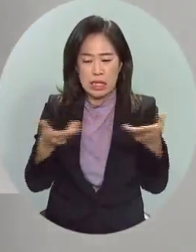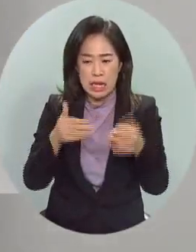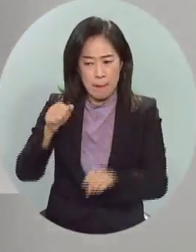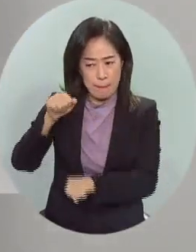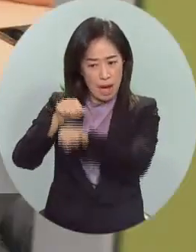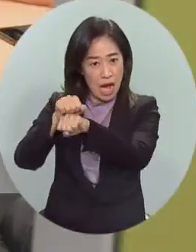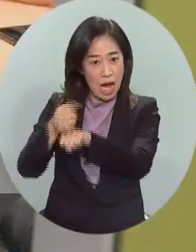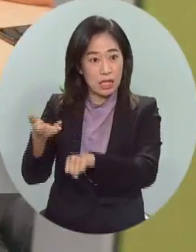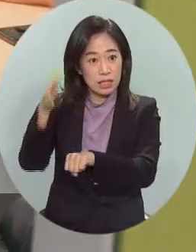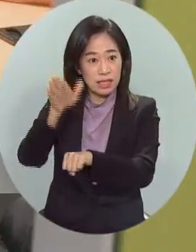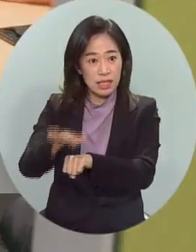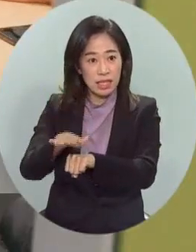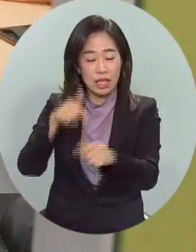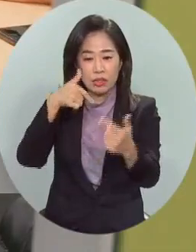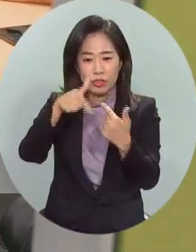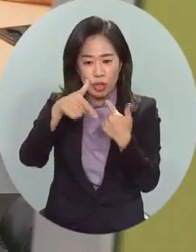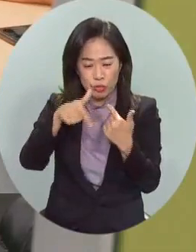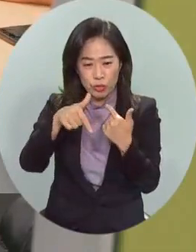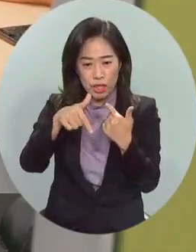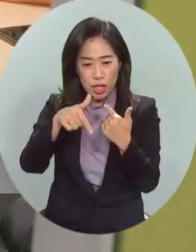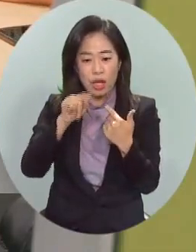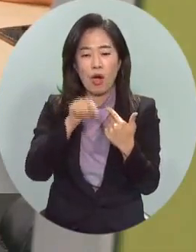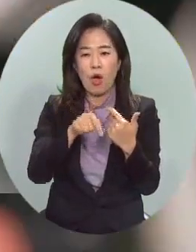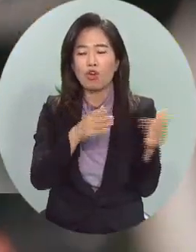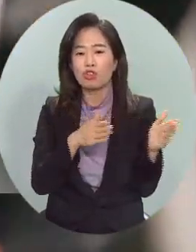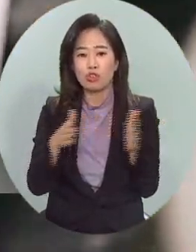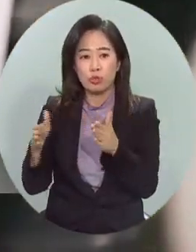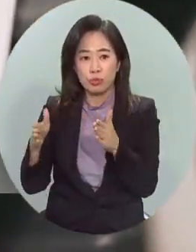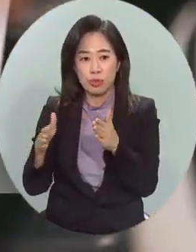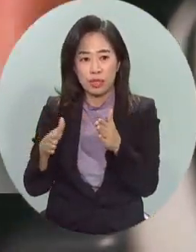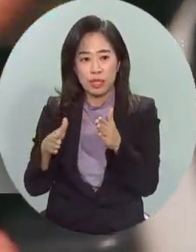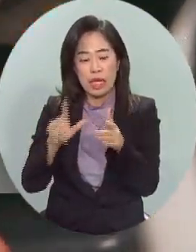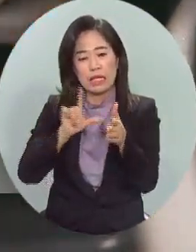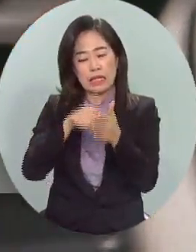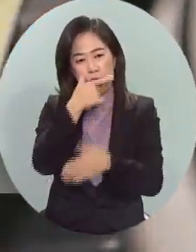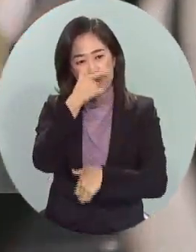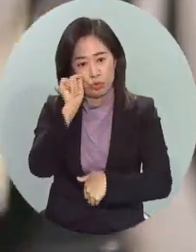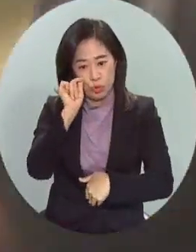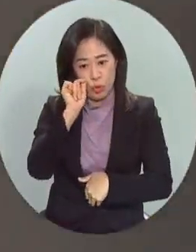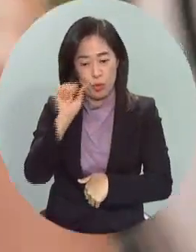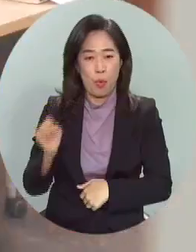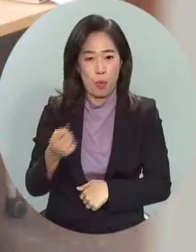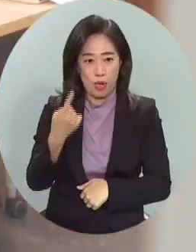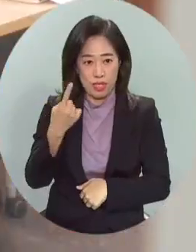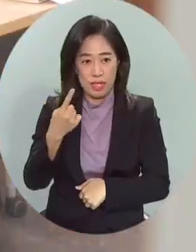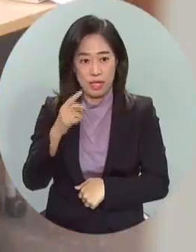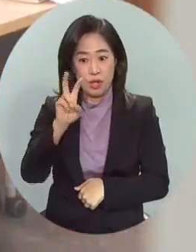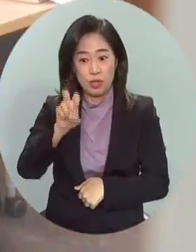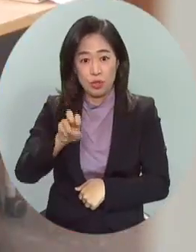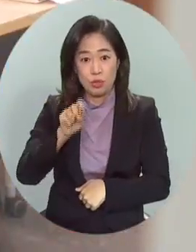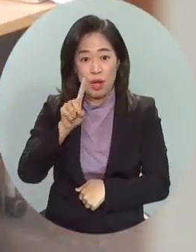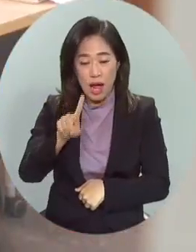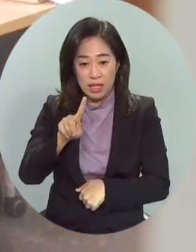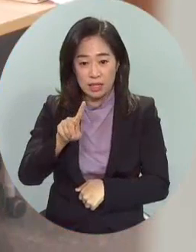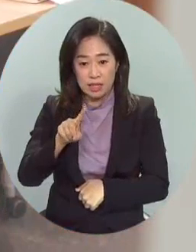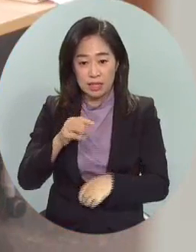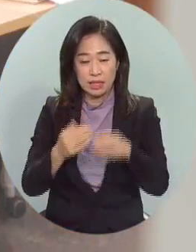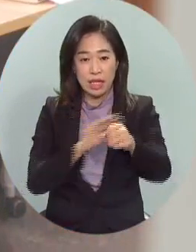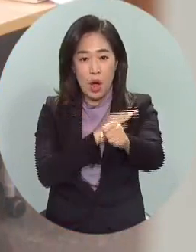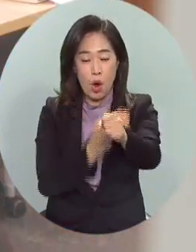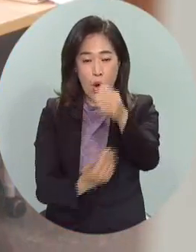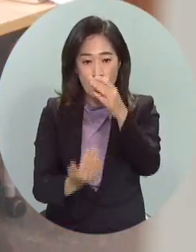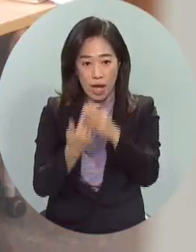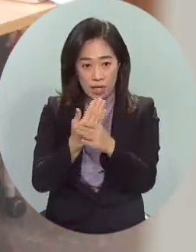쌓여 있는데 청문회까지 준비하기엔 시간이 부족하다는 이유입니다 물건의 직권 사건 중 진상